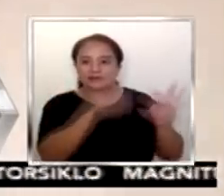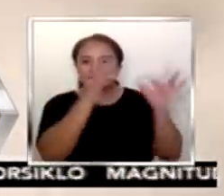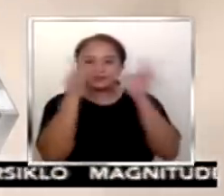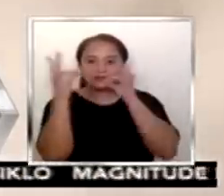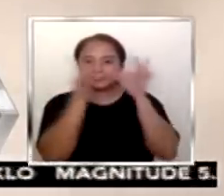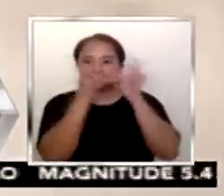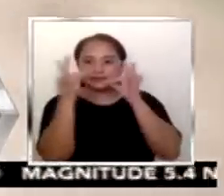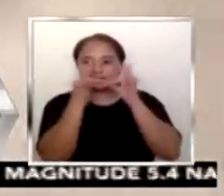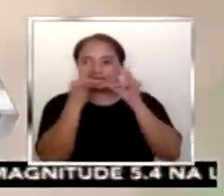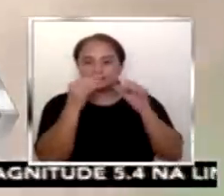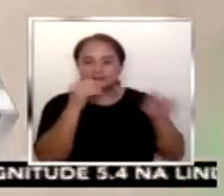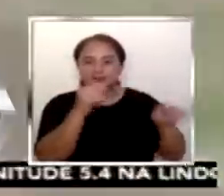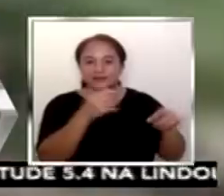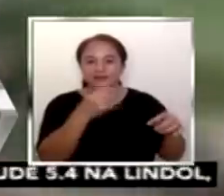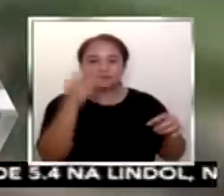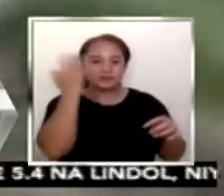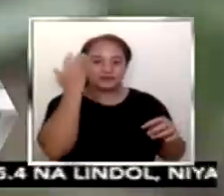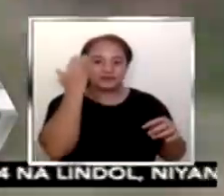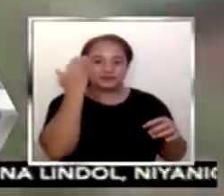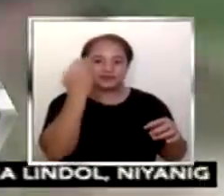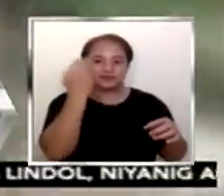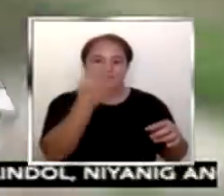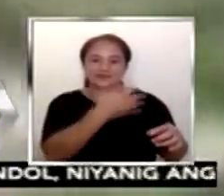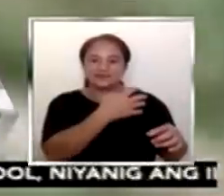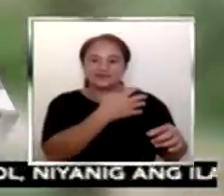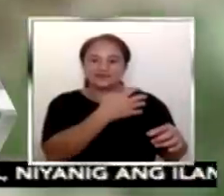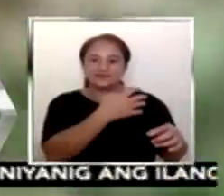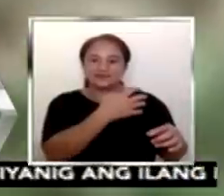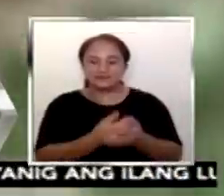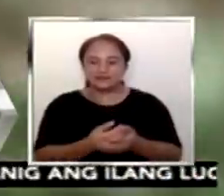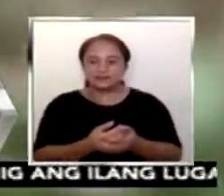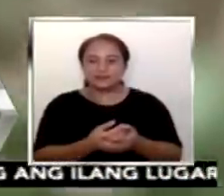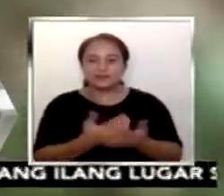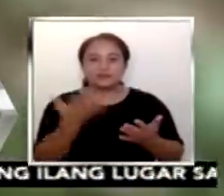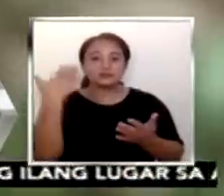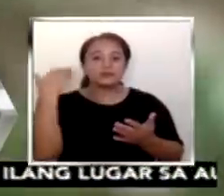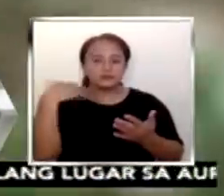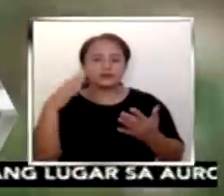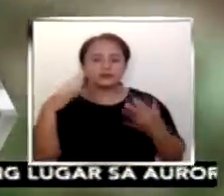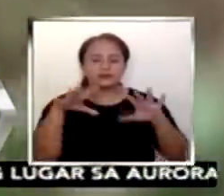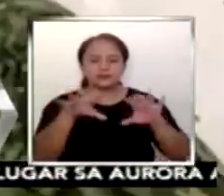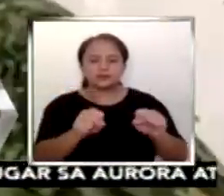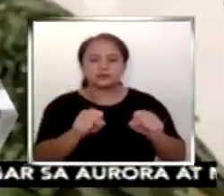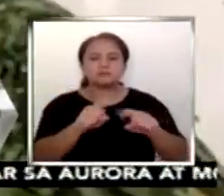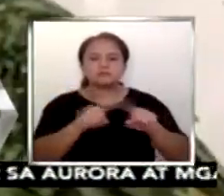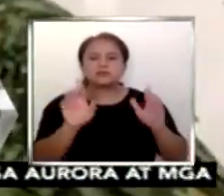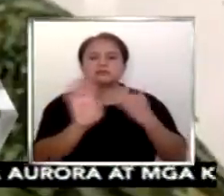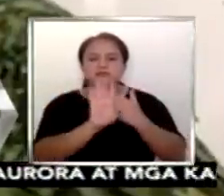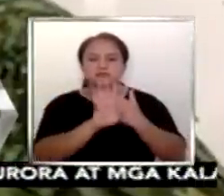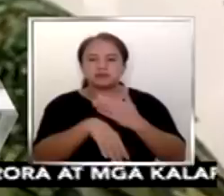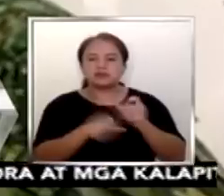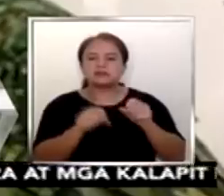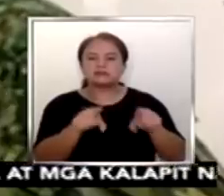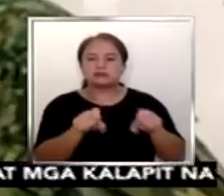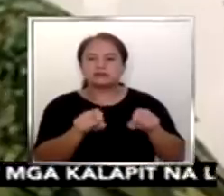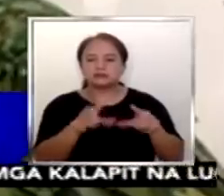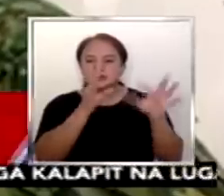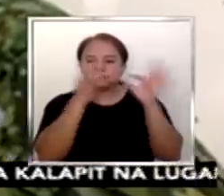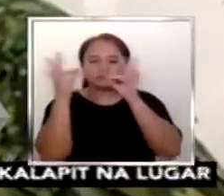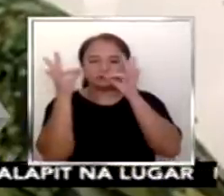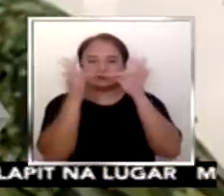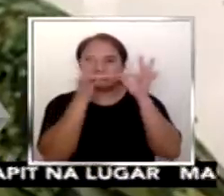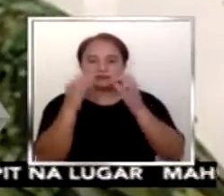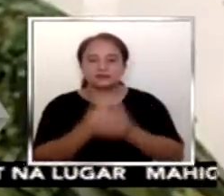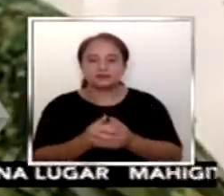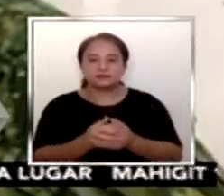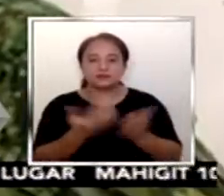Laguna Police. Dati nang nahuli sa Oplan Tokhang ang suspek pero muling bumalik sa pagbenta ng droga. Bukod sa sila ay beneficiary